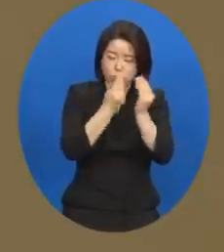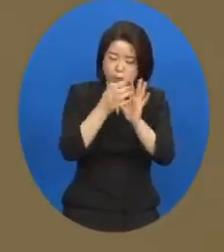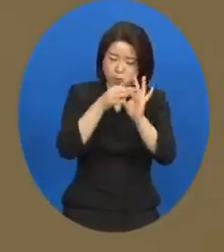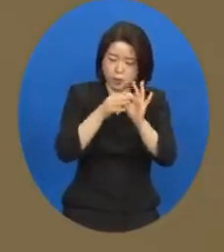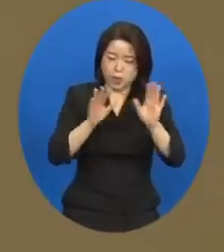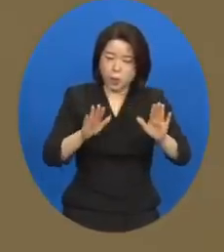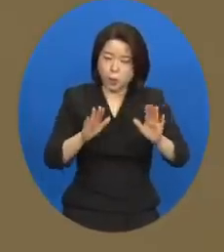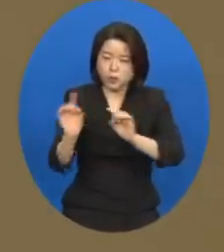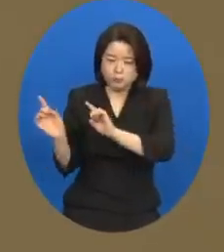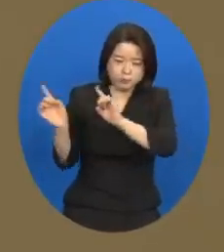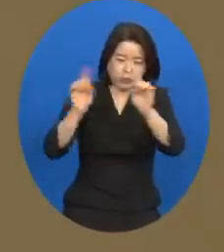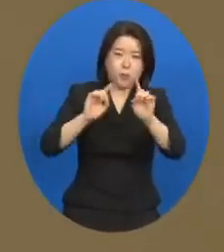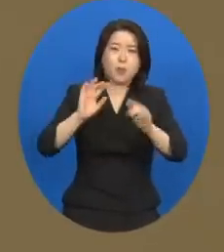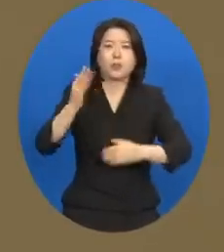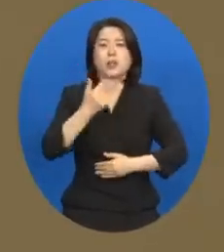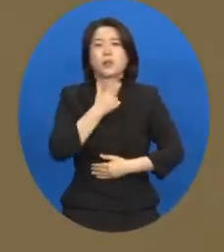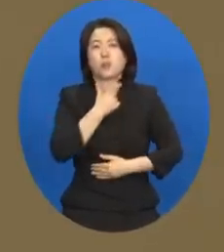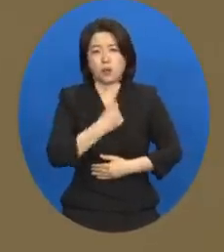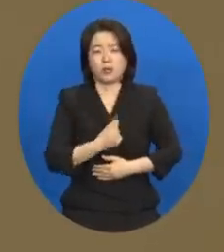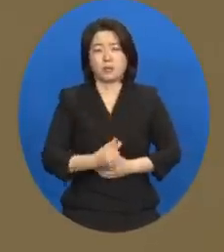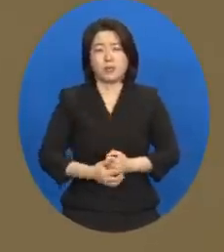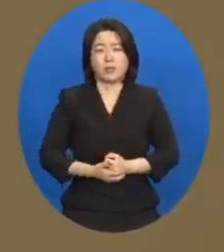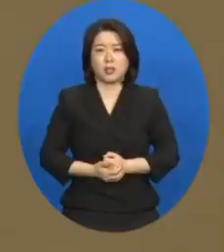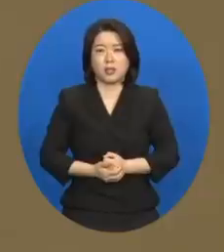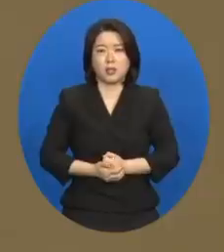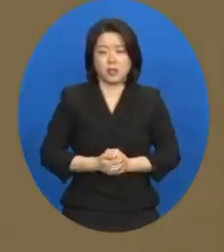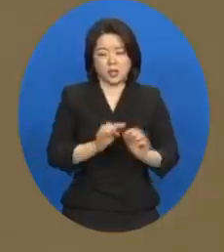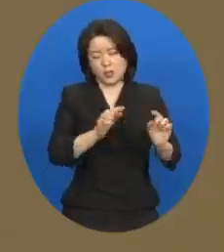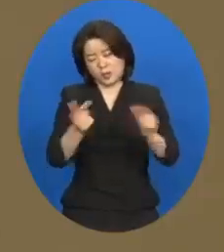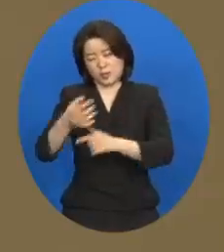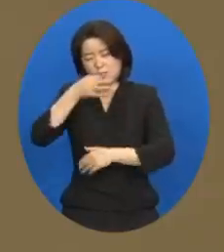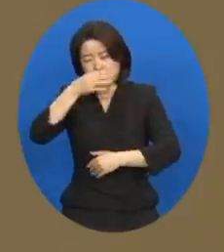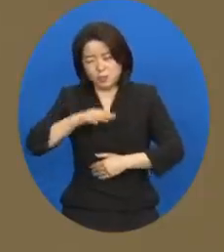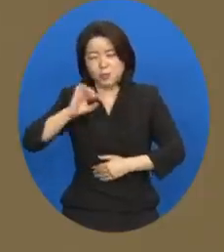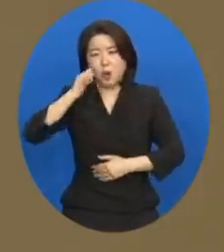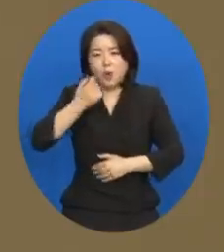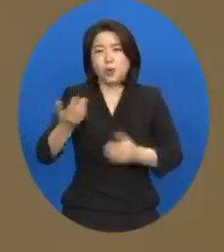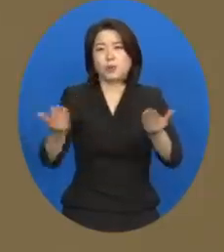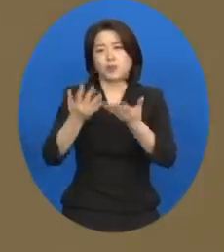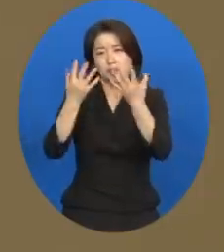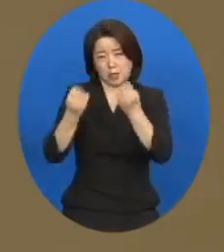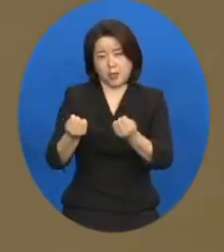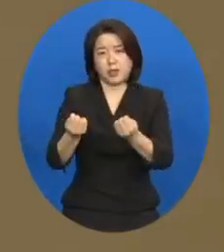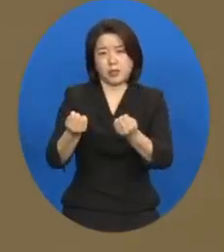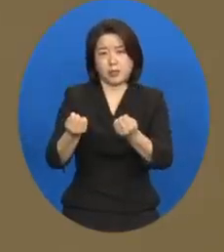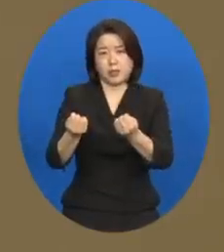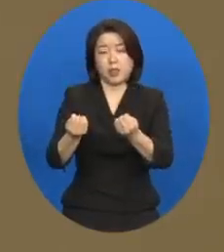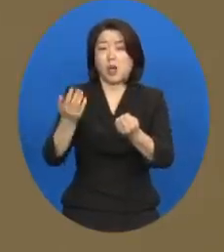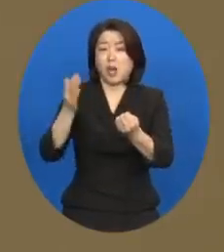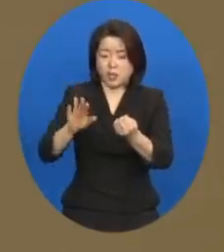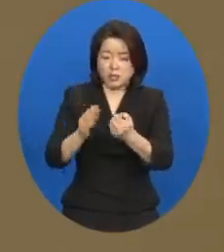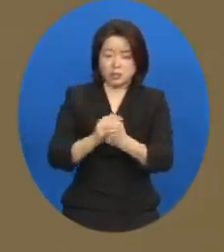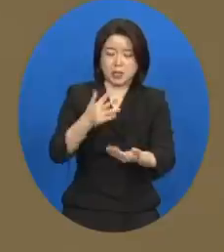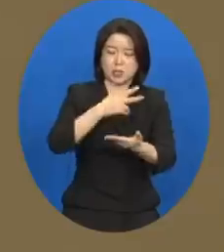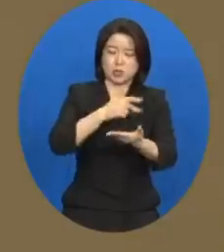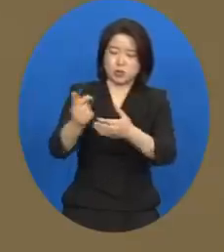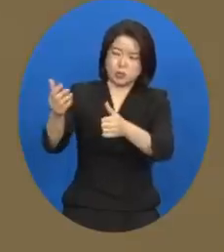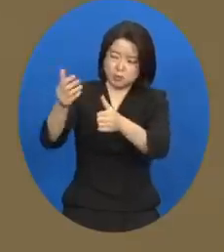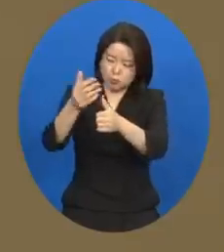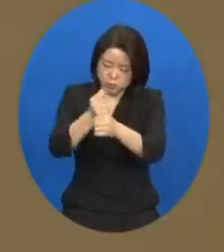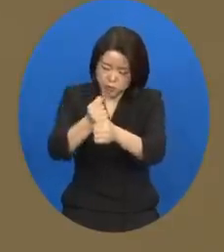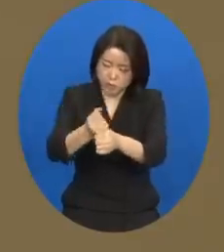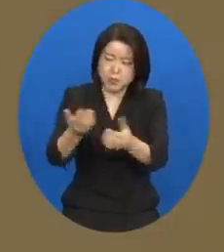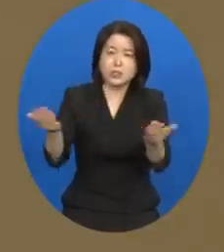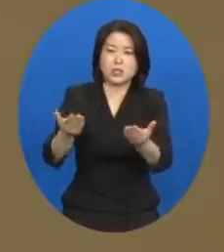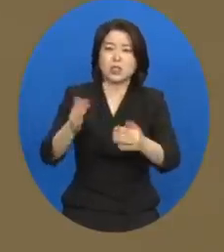오늘 회복되기 원합니다. 여러 가지 힘들고 어려운 일이 많지만 주님 붙잡는 일만큼은